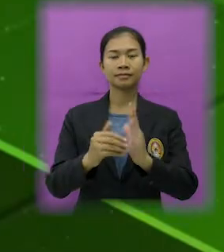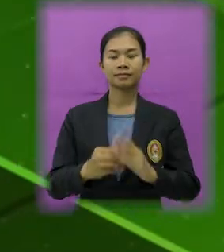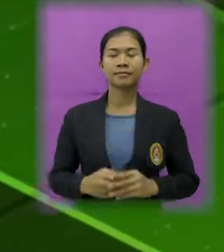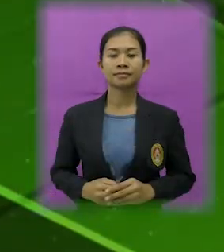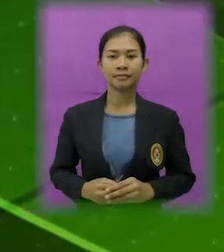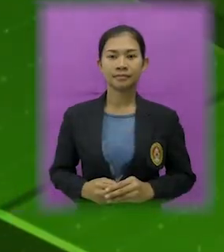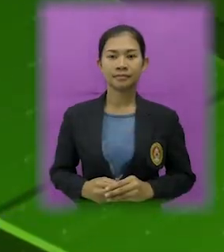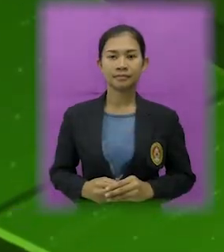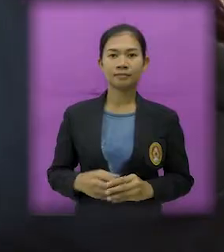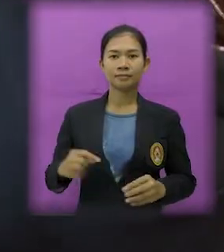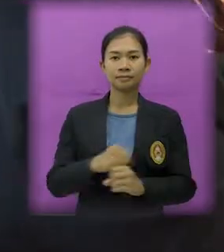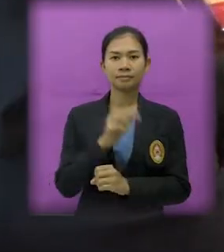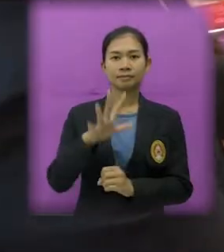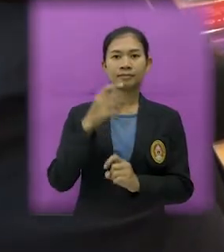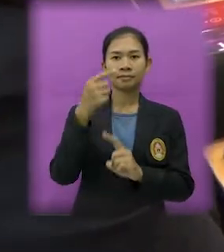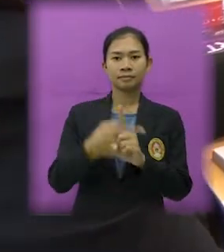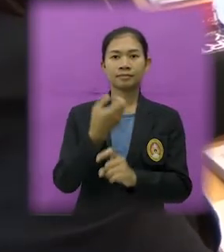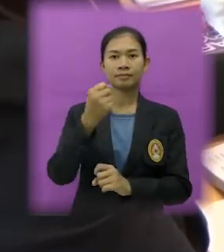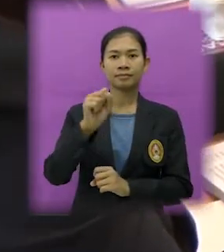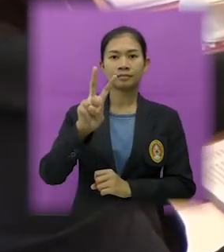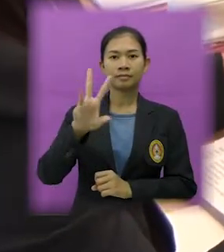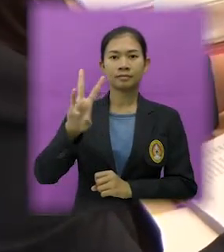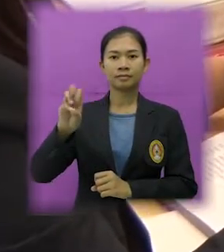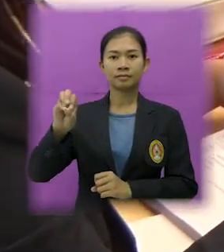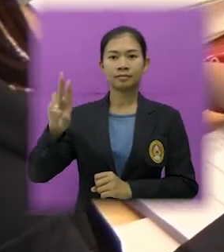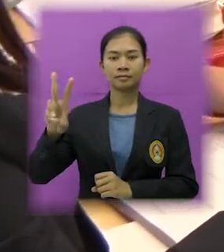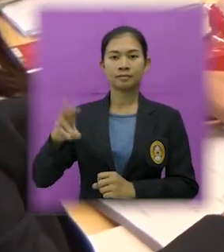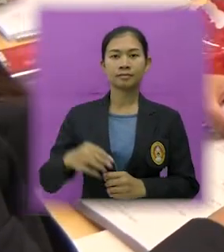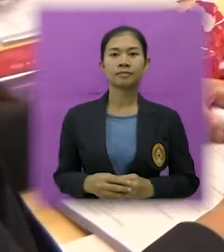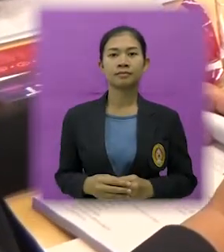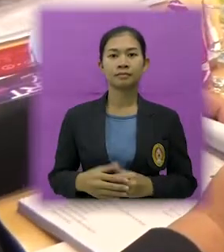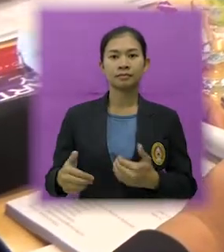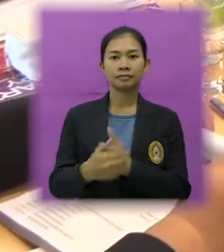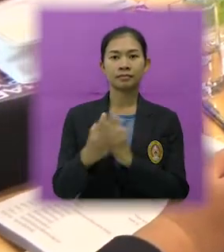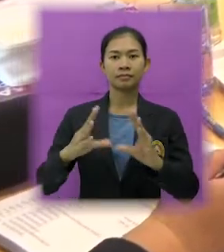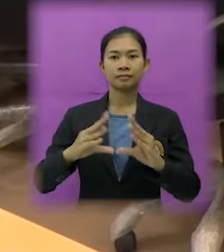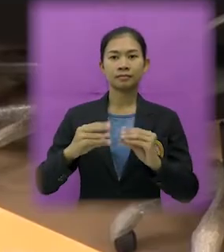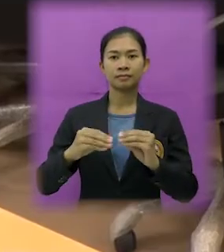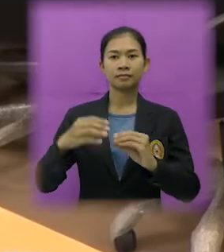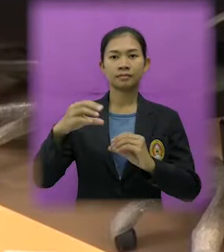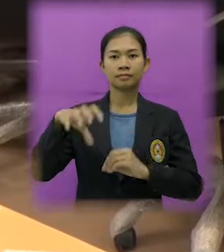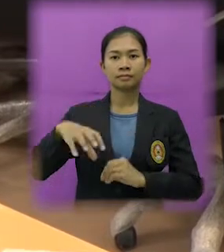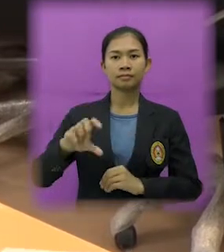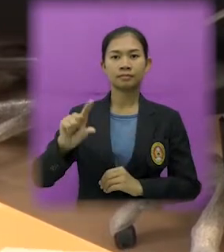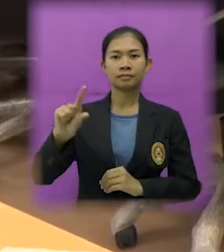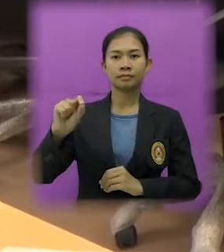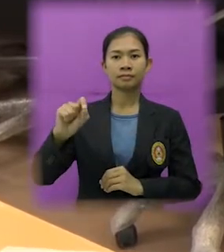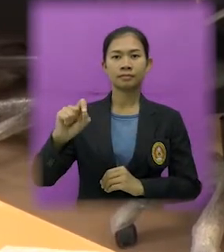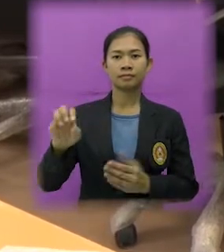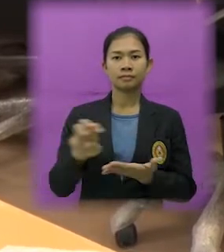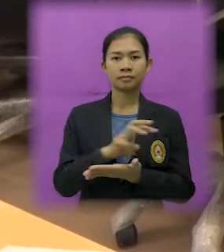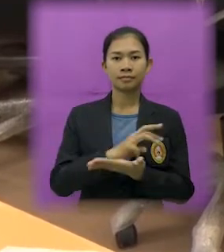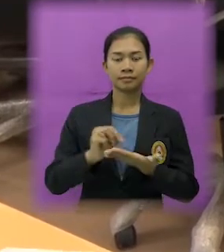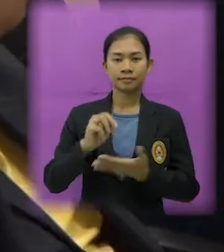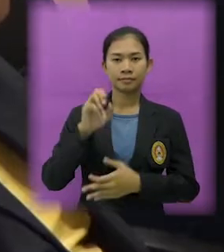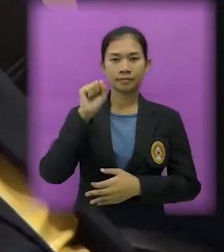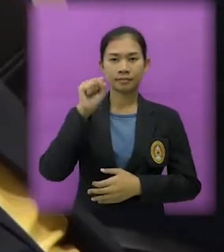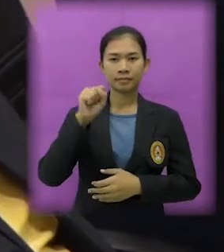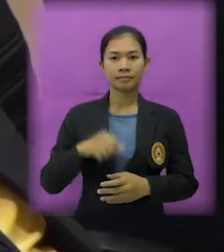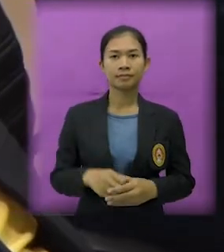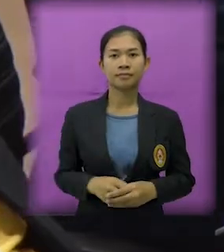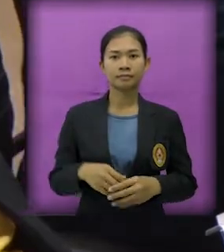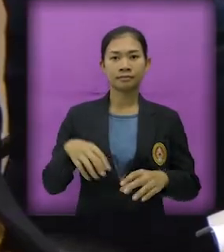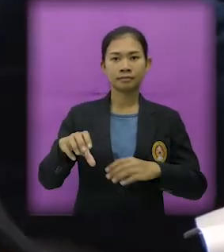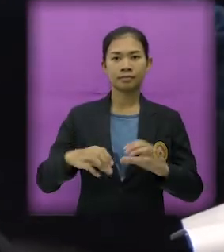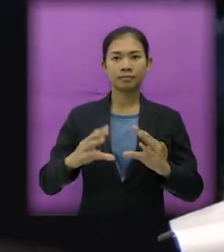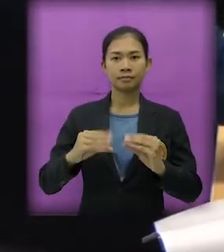ออกเฉียงเหนือเมื่อวันที่5กันยายน2562ที่ห้องประชุมอาคาร20มหาวิทยาลัยราชภัฏ